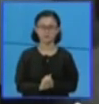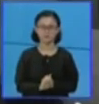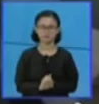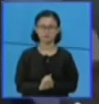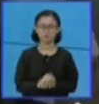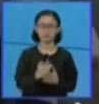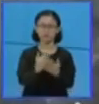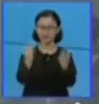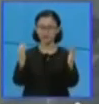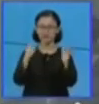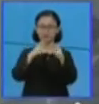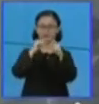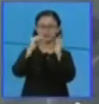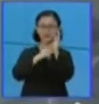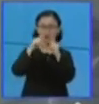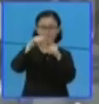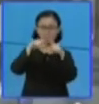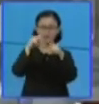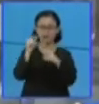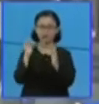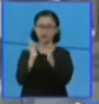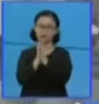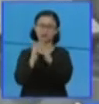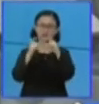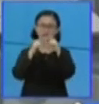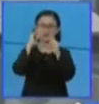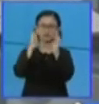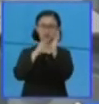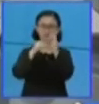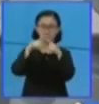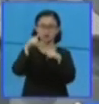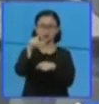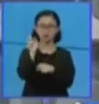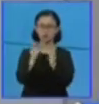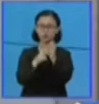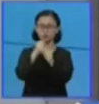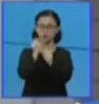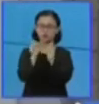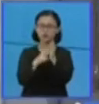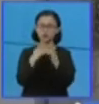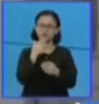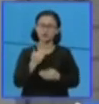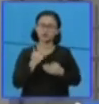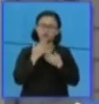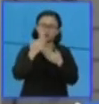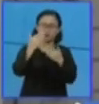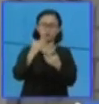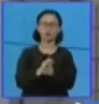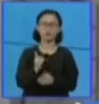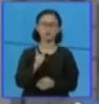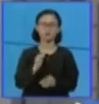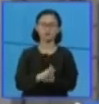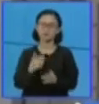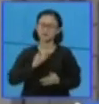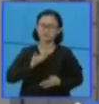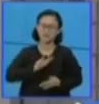Warga Kota Siantar dan Simalungun penderita katarak yang mengikuti operasi ini mengungkapkan rasa syukur pada kegiatan ini. Mereka merasa